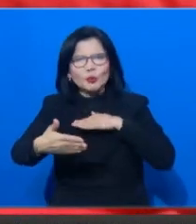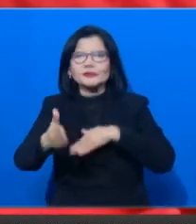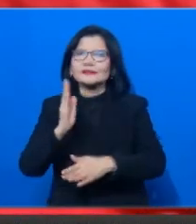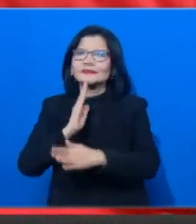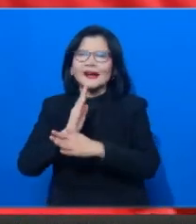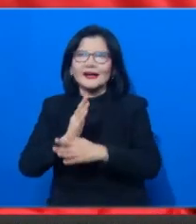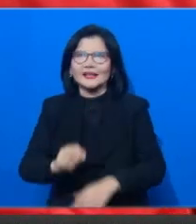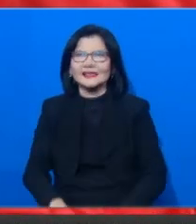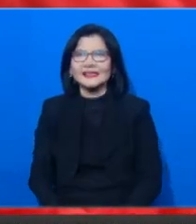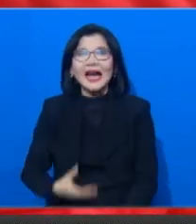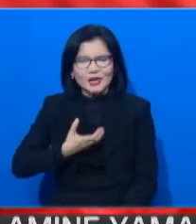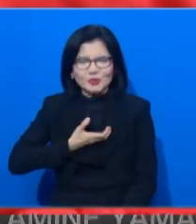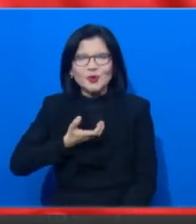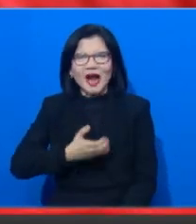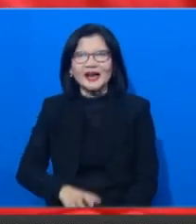Suka. Emang suka?